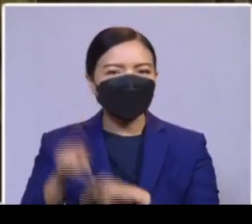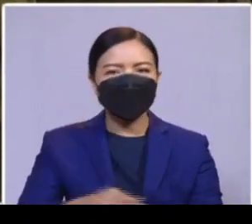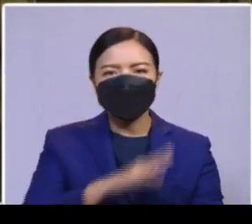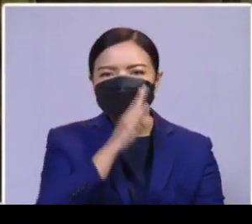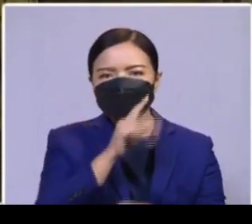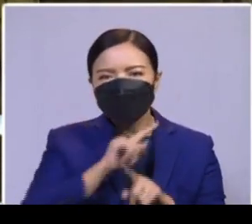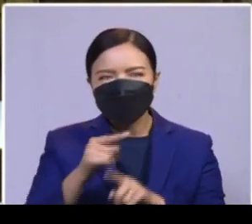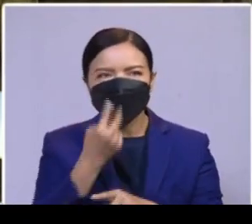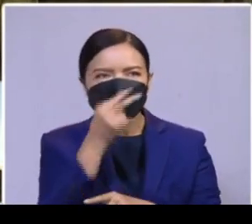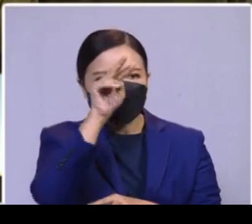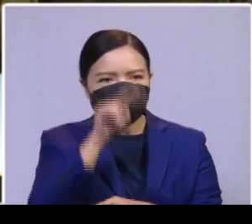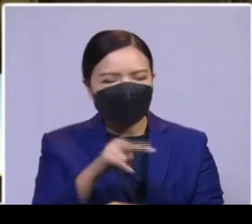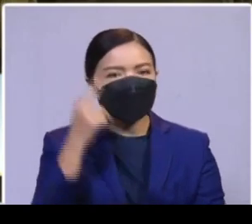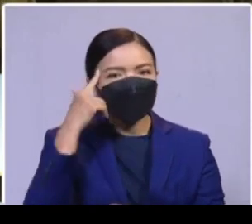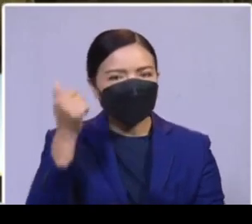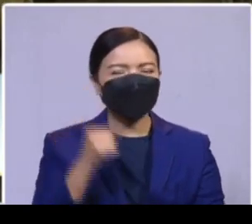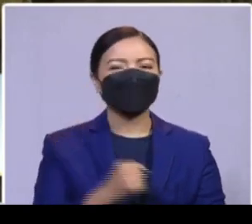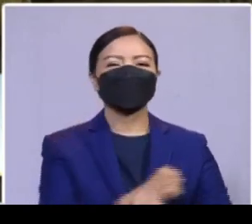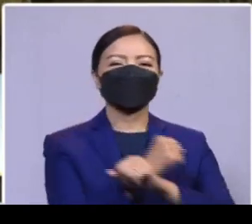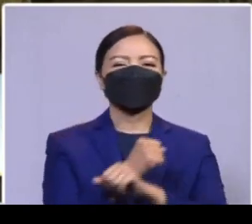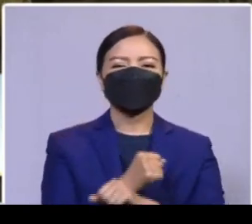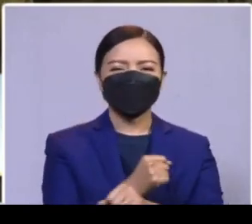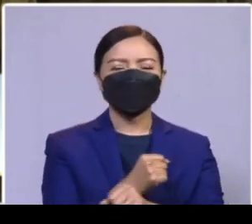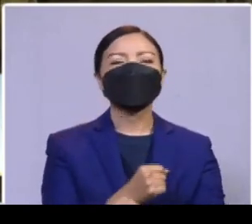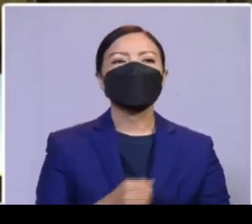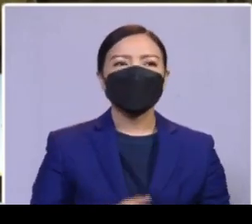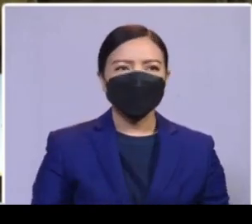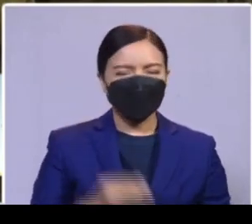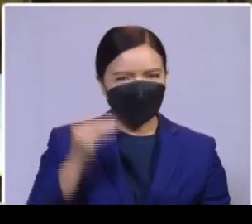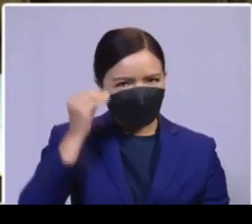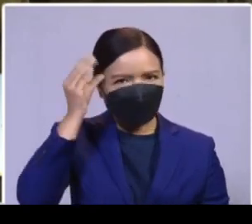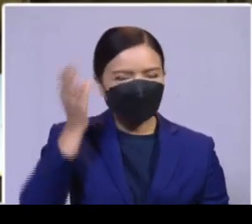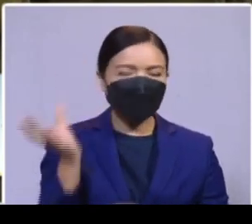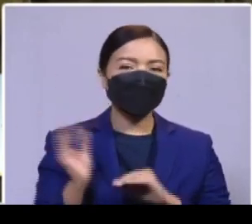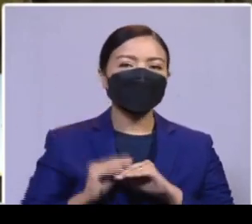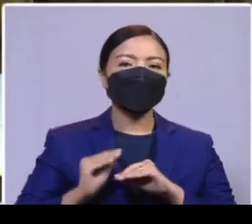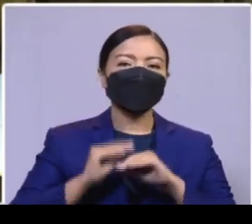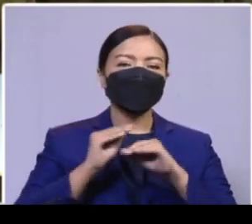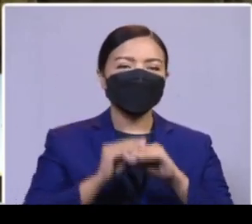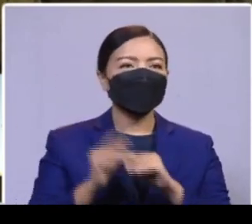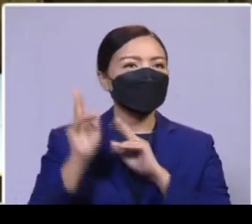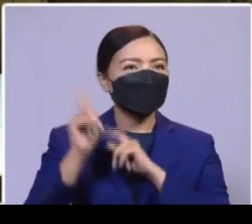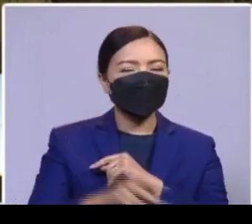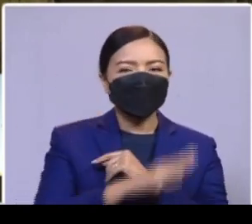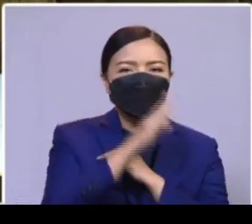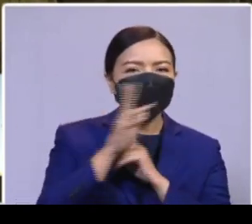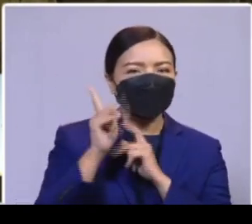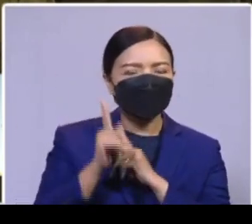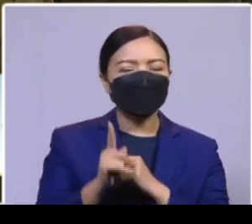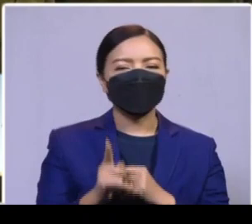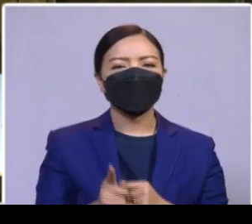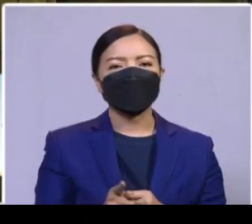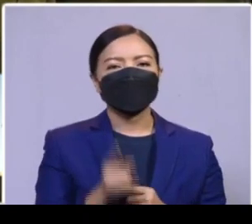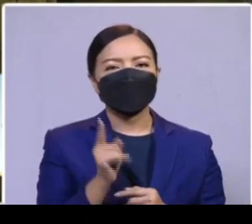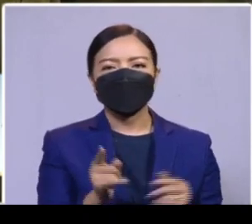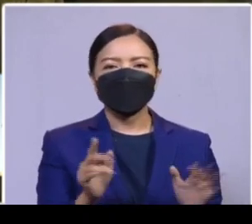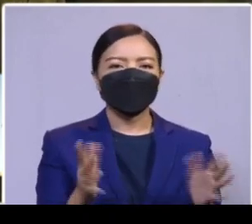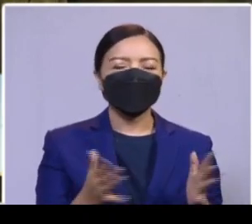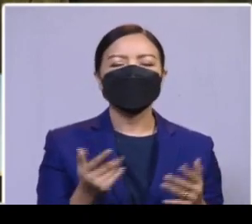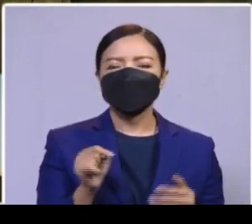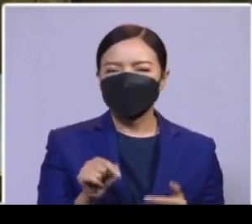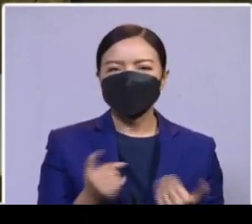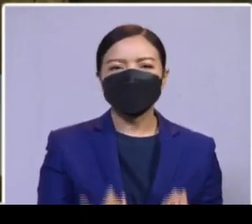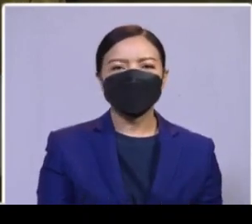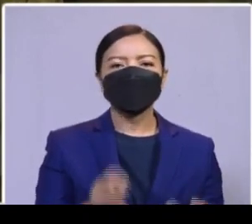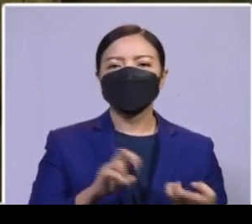สื่ออย่างปลอดภัยและสร้างสรรค์นะครับแล้วก็มีองค์ความรู้เพิ่มเติมสำหรับข่าวปลอมข่าวเฟกนิวต่างๆซึ่งตอนนี้เป็นปัญหาที่สำ